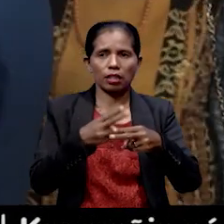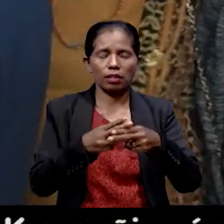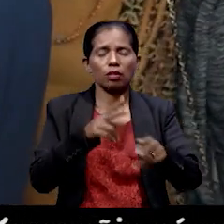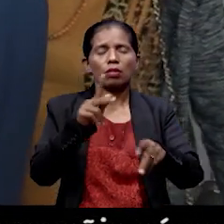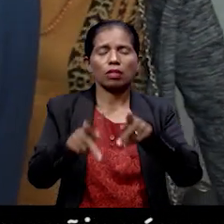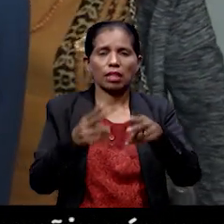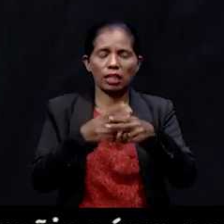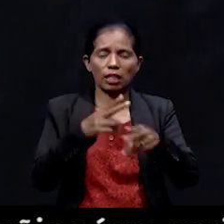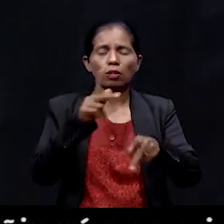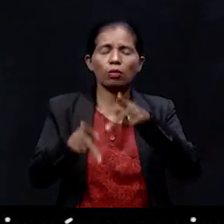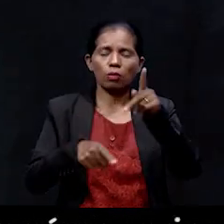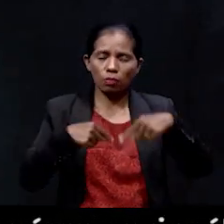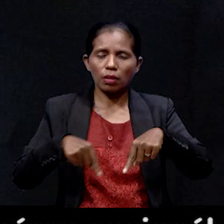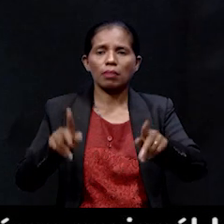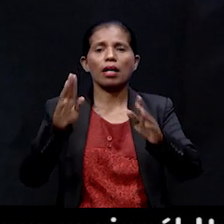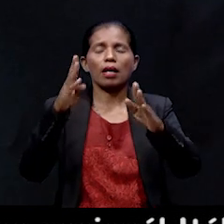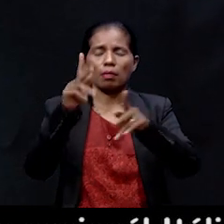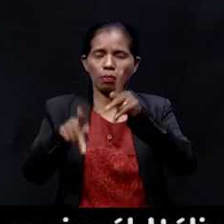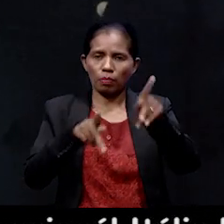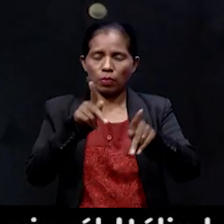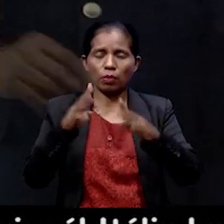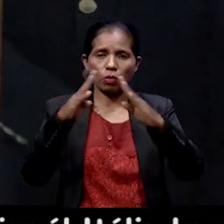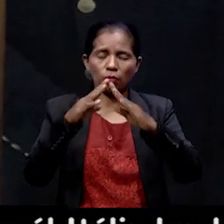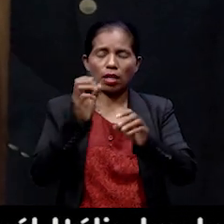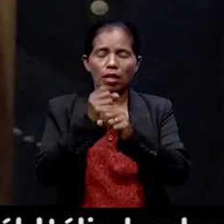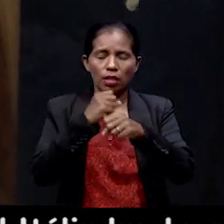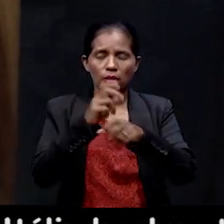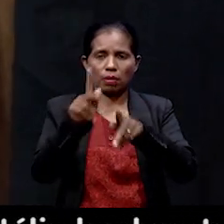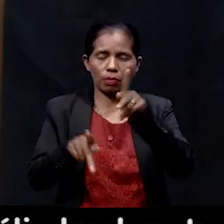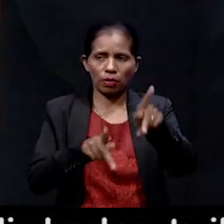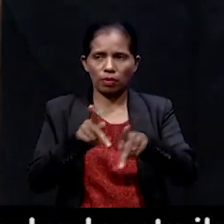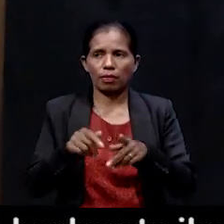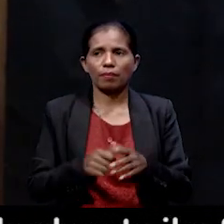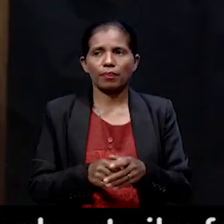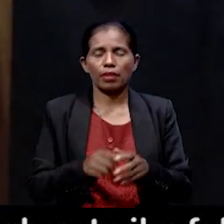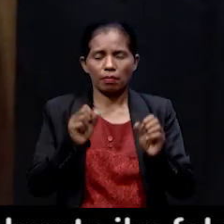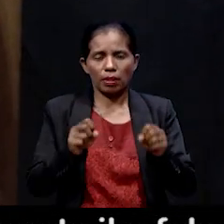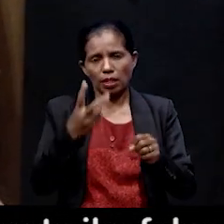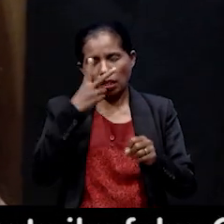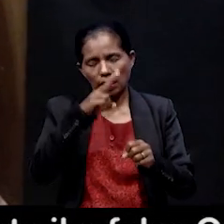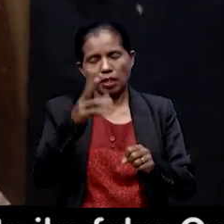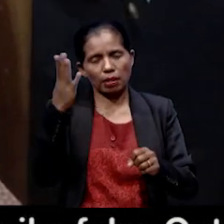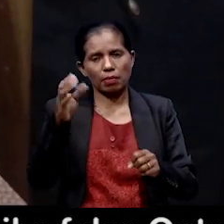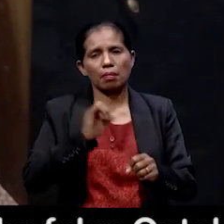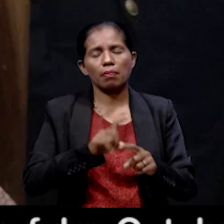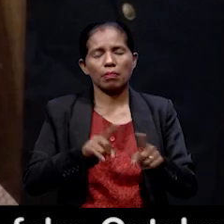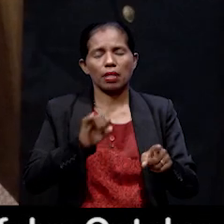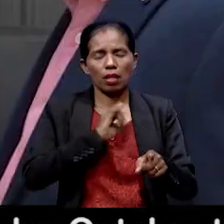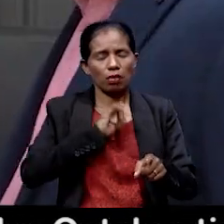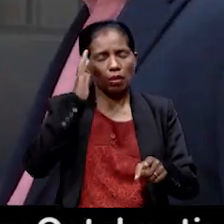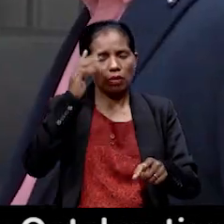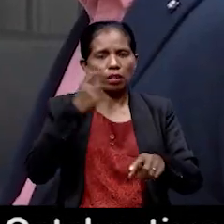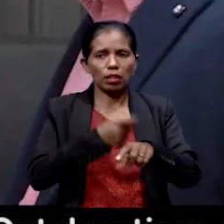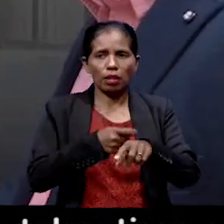bapo remata ho uma bapo identifikasau sema ka merese ne e belaren ba mai sawa no ento tempo ida